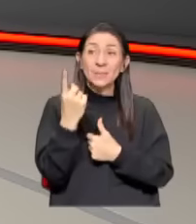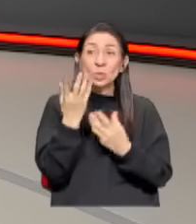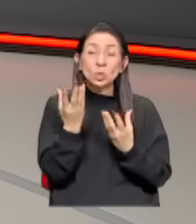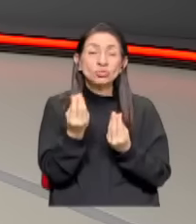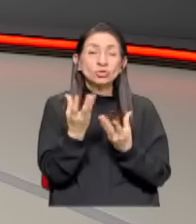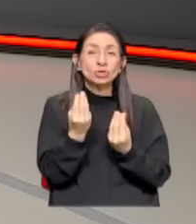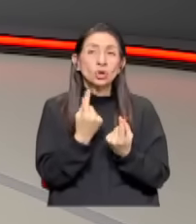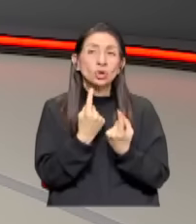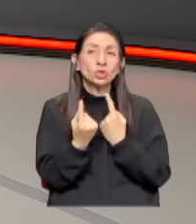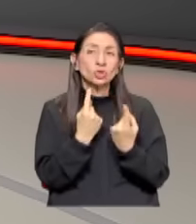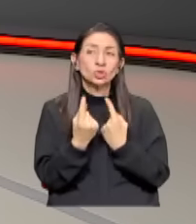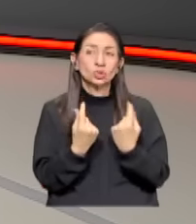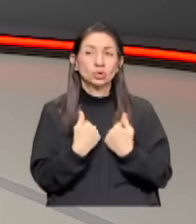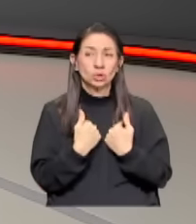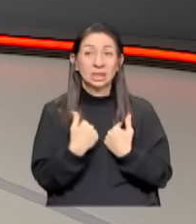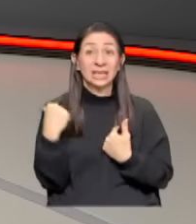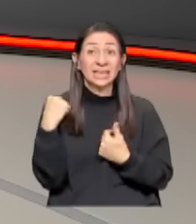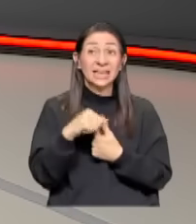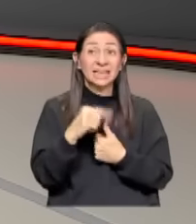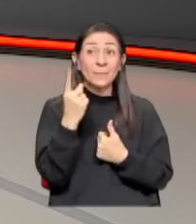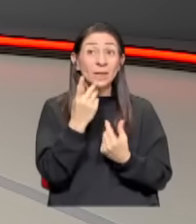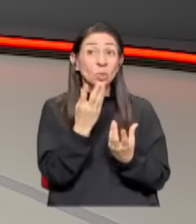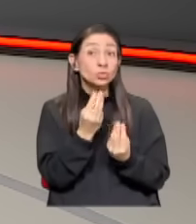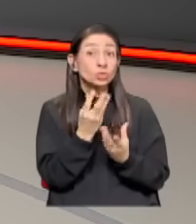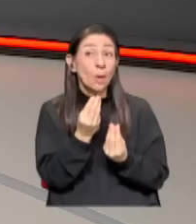yumuşamayı konuşuyoruz.